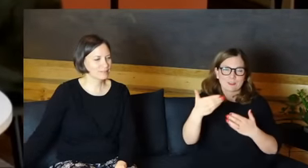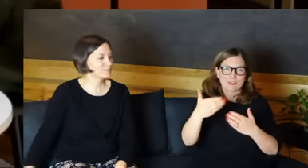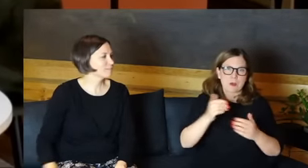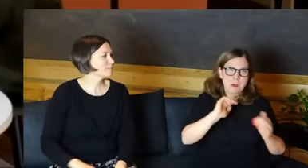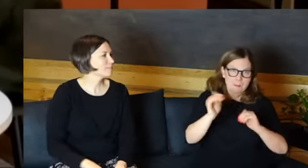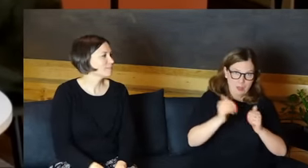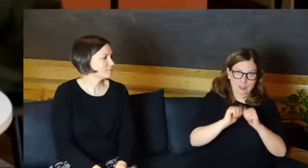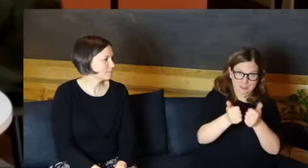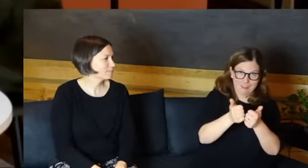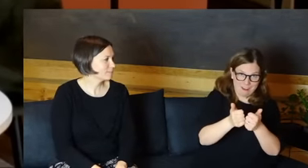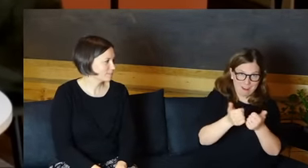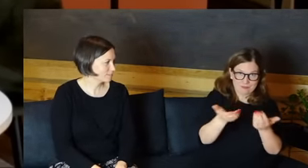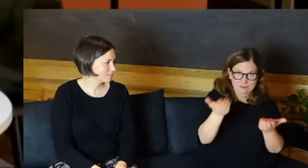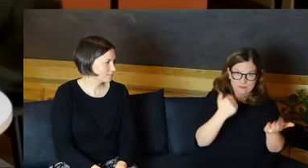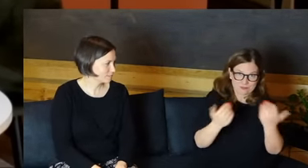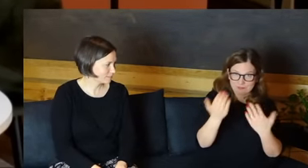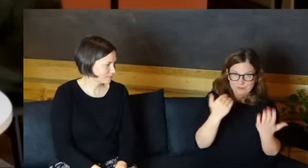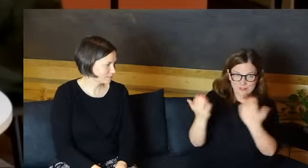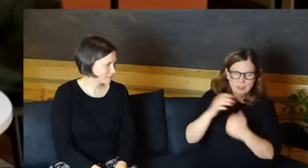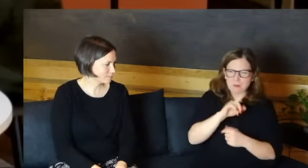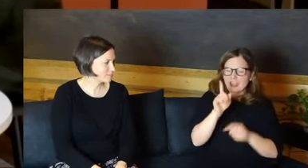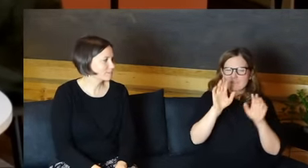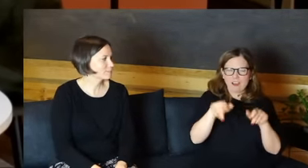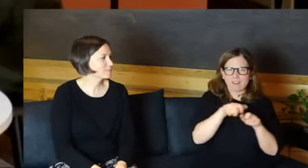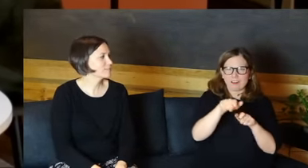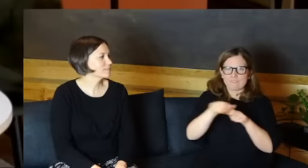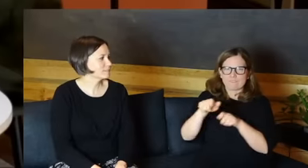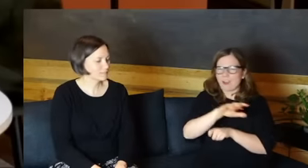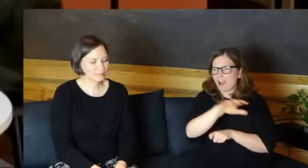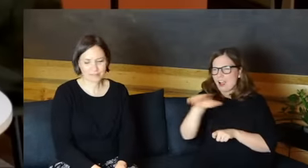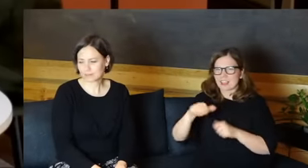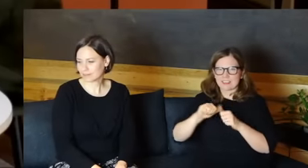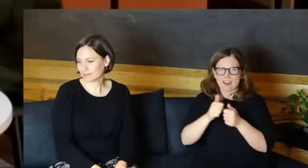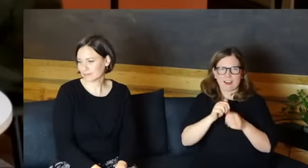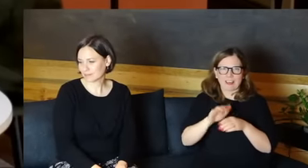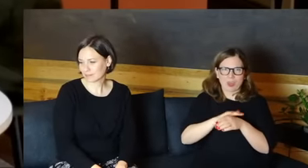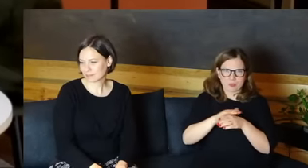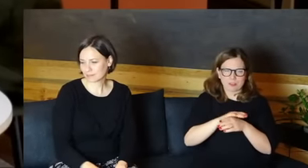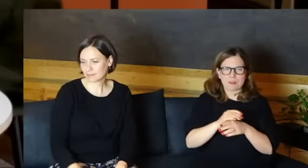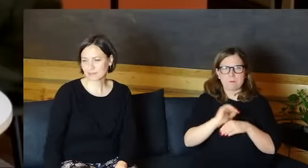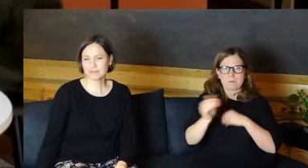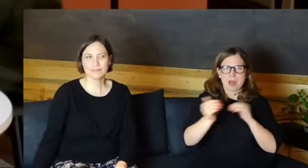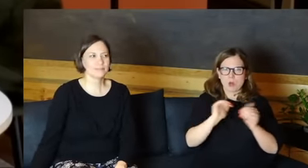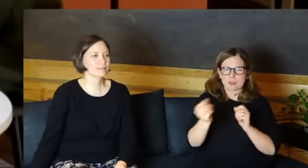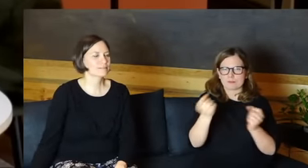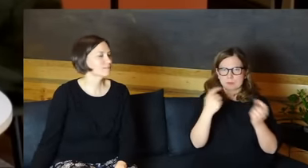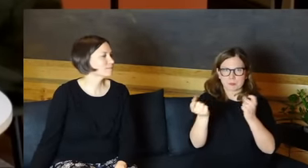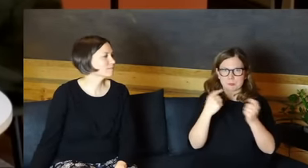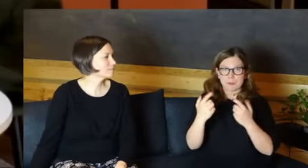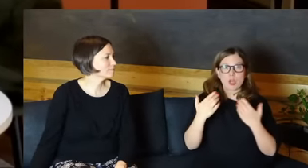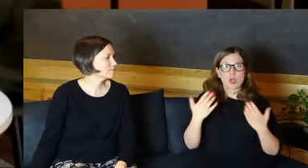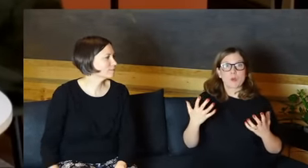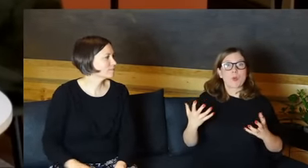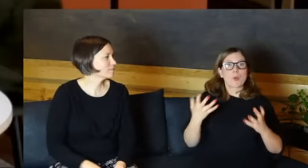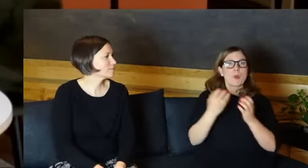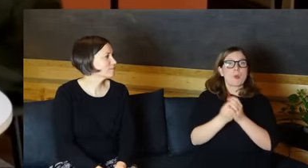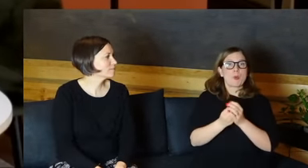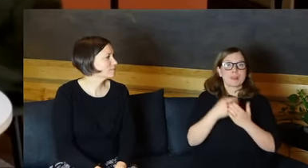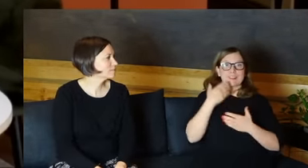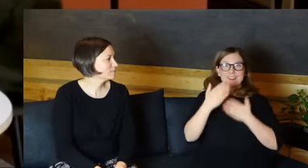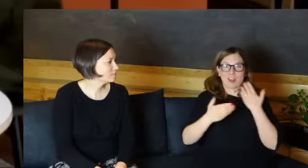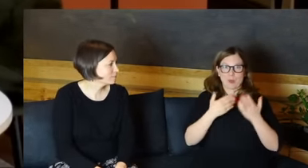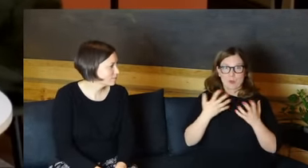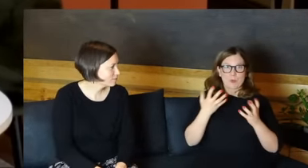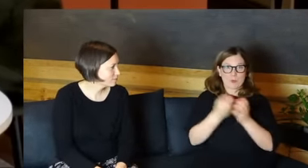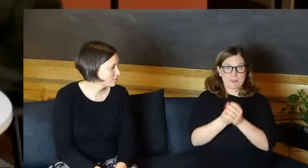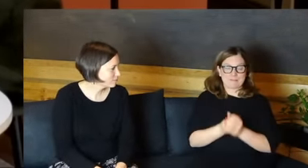otetaan vastaan. Sitä voi laittaa kaikkia kanavia pitkin. Päätetään tämä ilta nyt sitten yhteislauluun. Ja